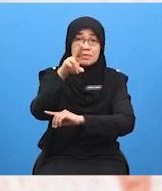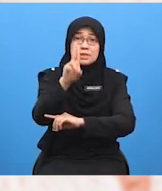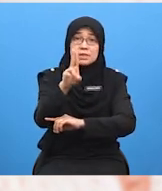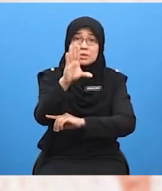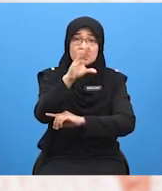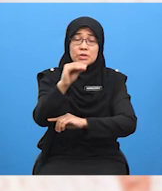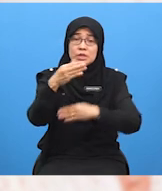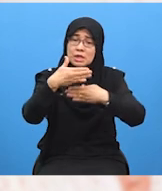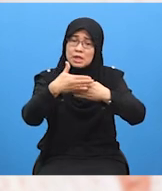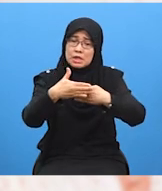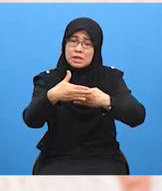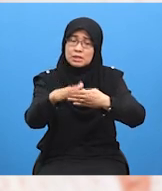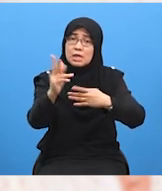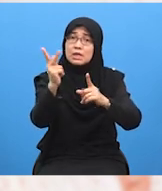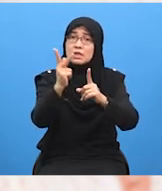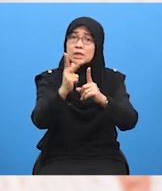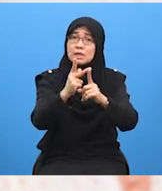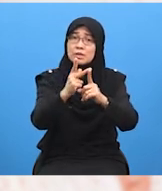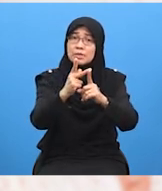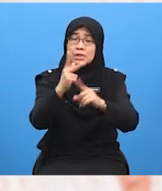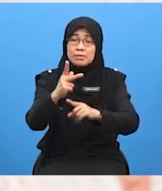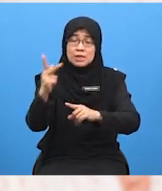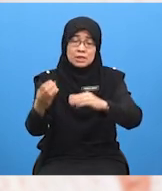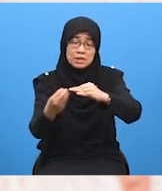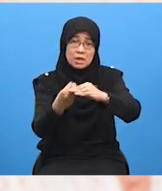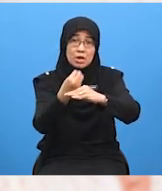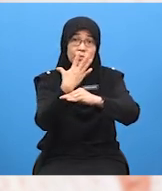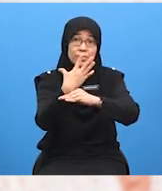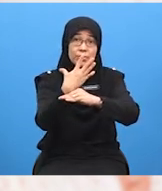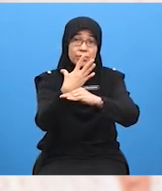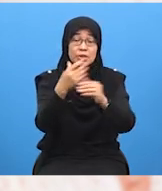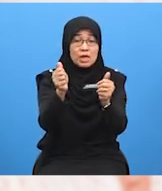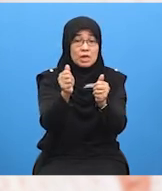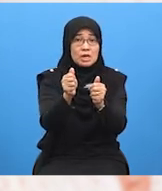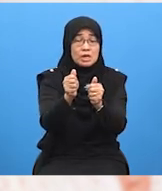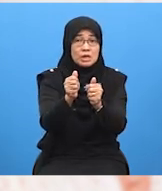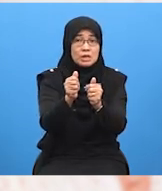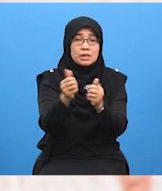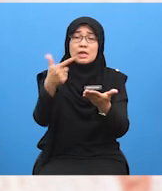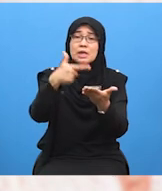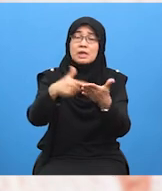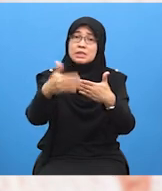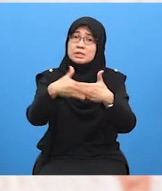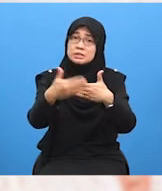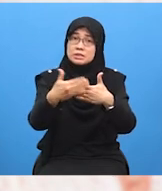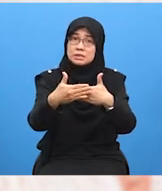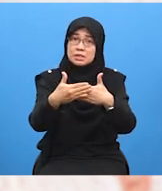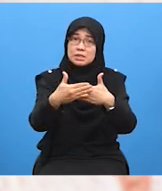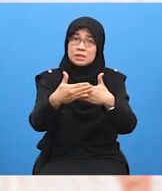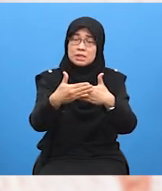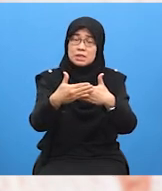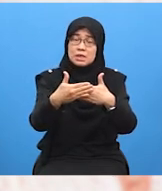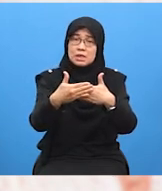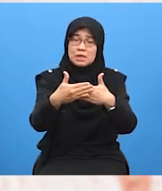dan menghantarnya kepada peranti output. Dengan bahasa mudah, peranti input ialah